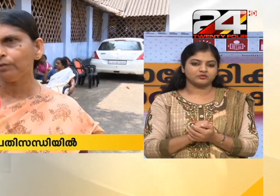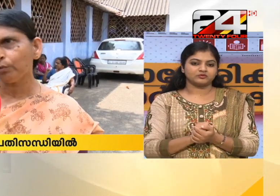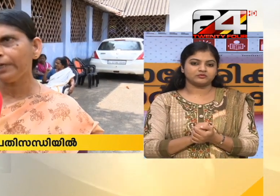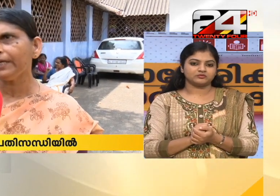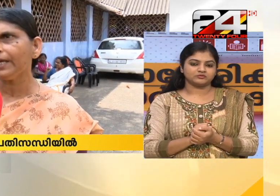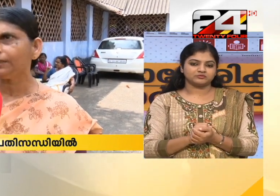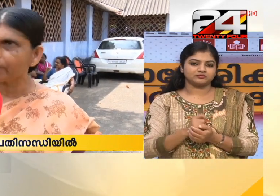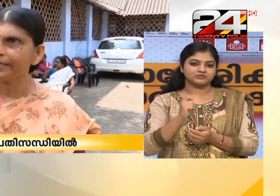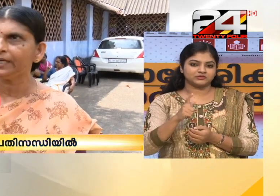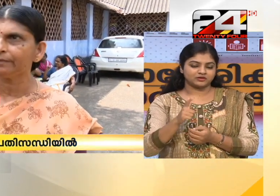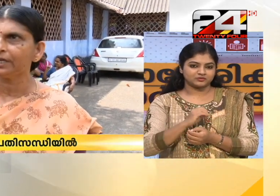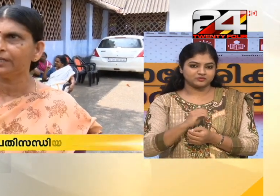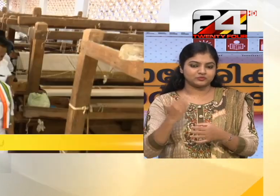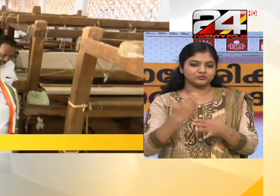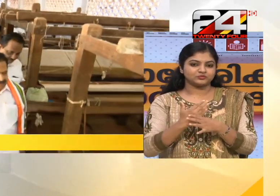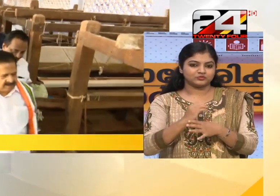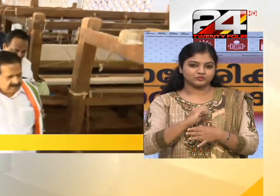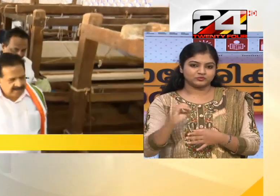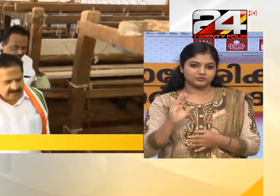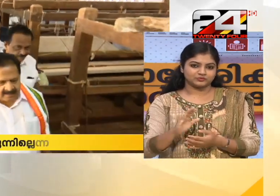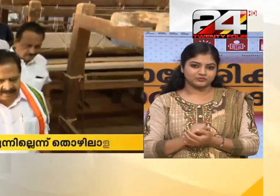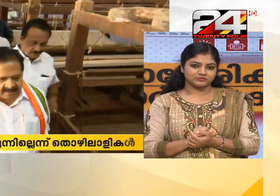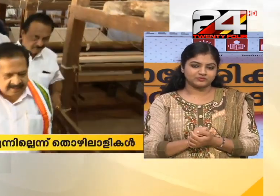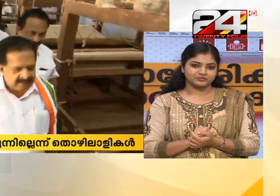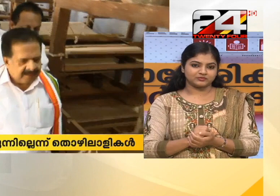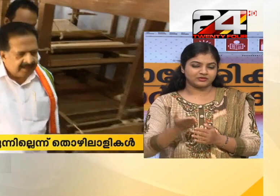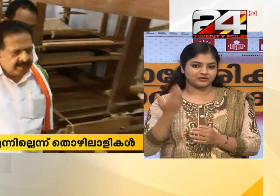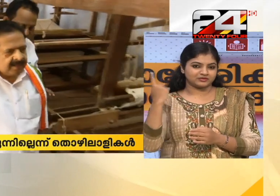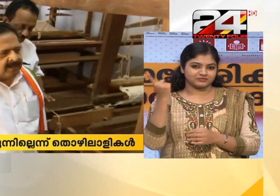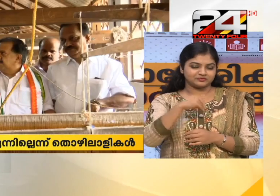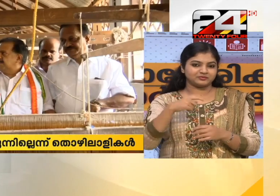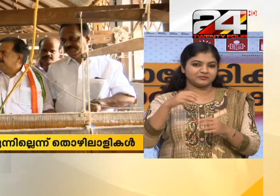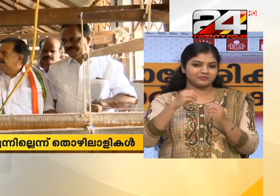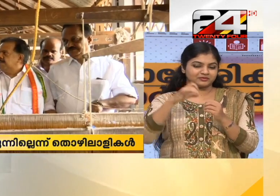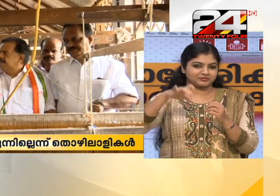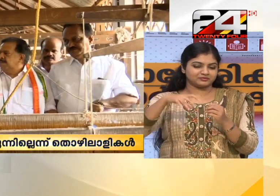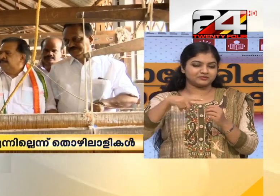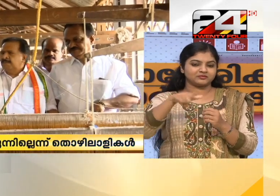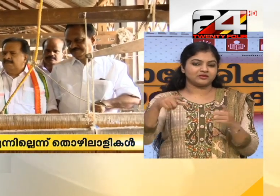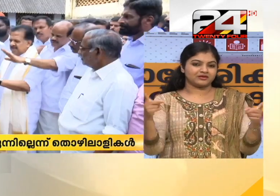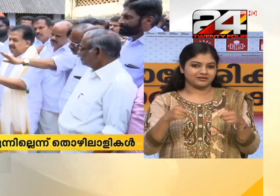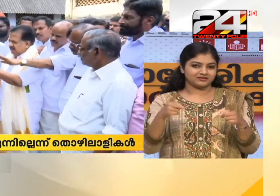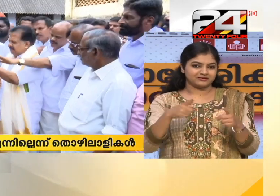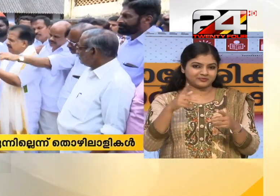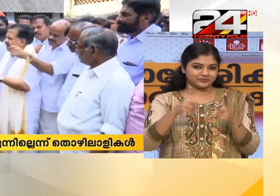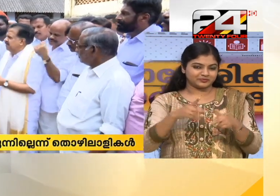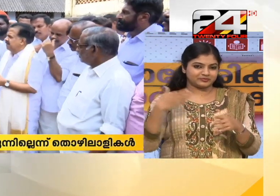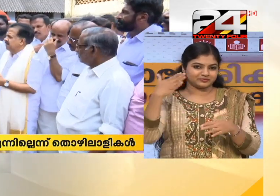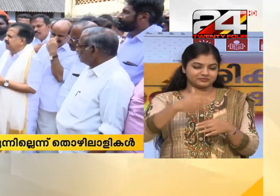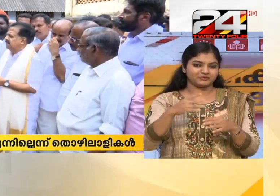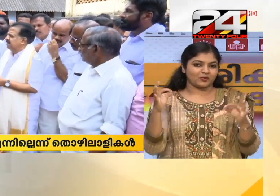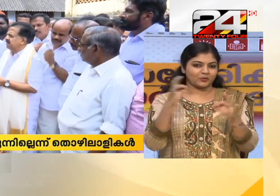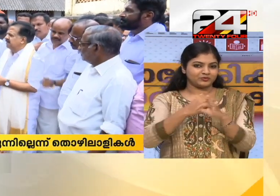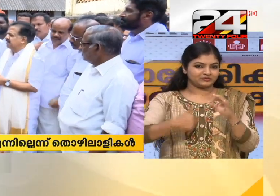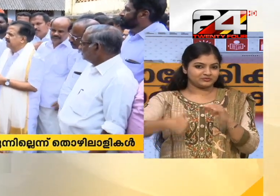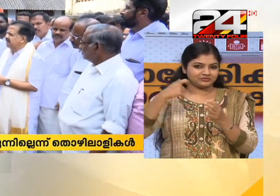അപ്പൊ കൂലിയും ഇല്ല ജോലിയും ഇല്ല നമുക്ക്. കഴിഞ്ഞ ദിവസം ബാലരാമപുരം പയറ്റുവിള പ്രദേശത്തെ കൈത്തറി തൊഴിലാളികളെ സന്ദർശിച്ച പ്രതിപക്ഷ നേതാവ് രമേശ് ചെന്നിത്തലയ്ക്ക്